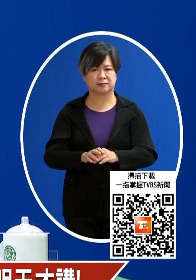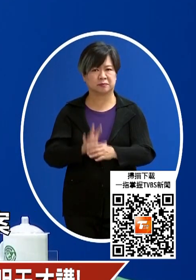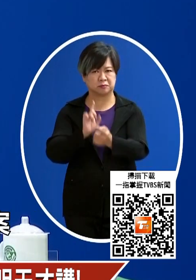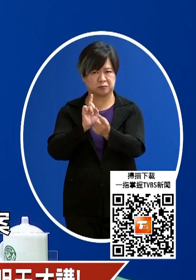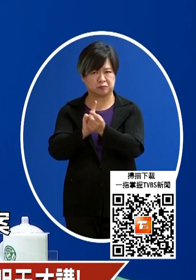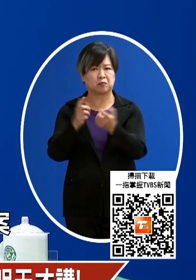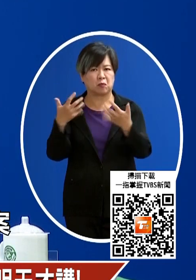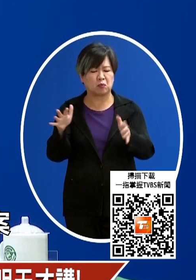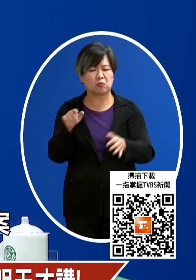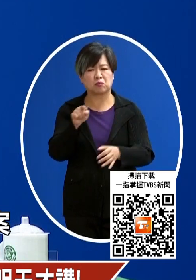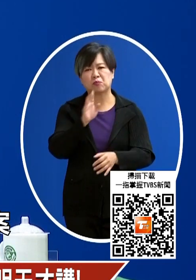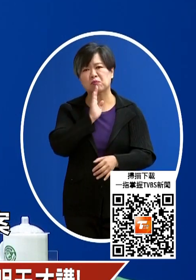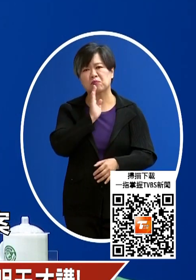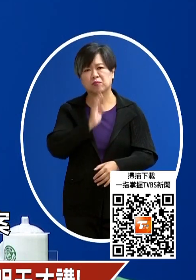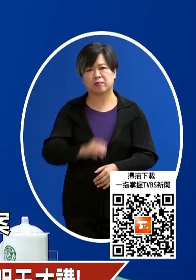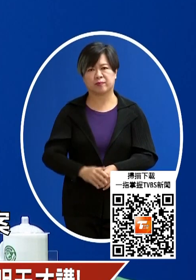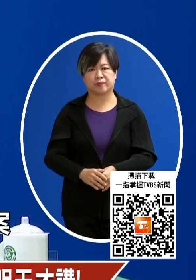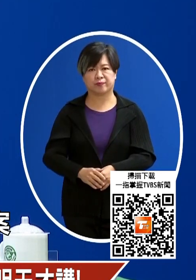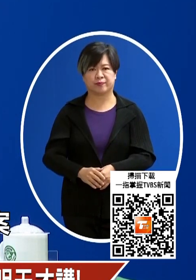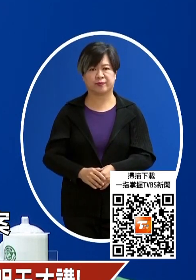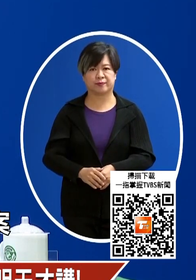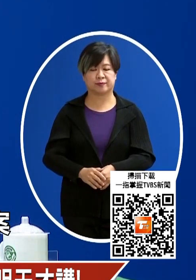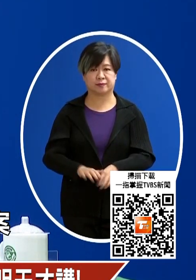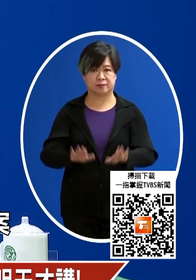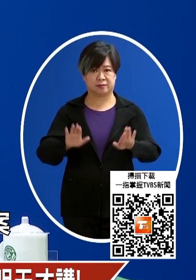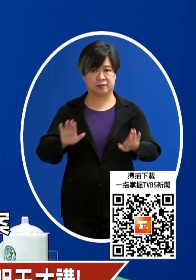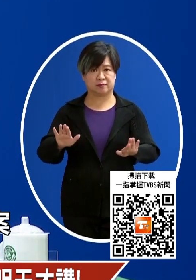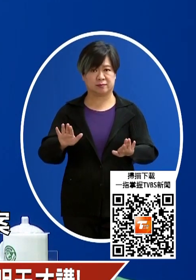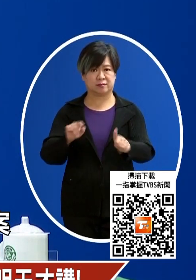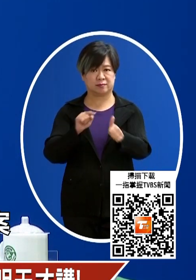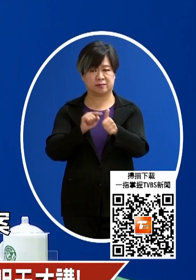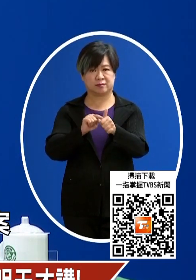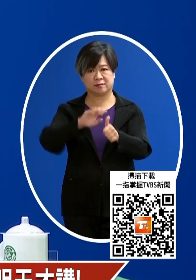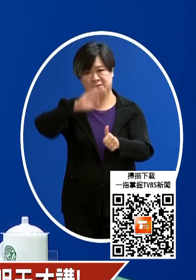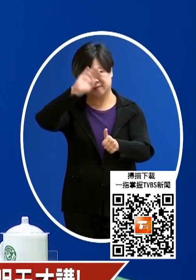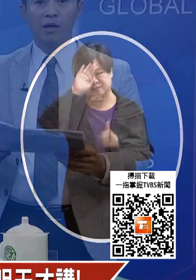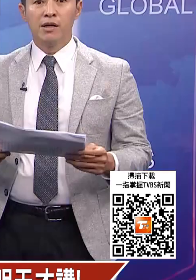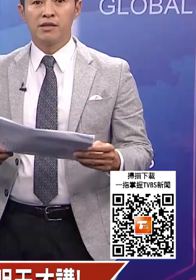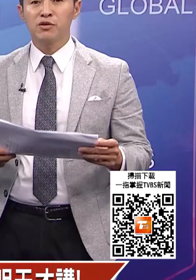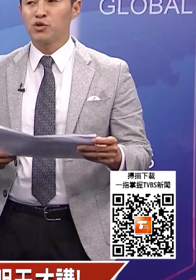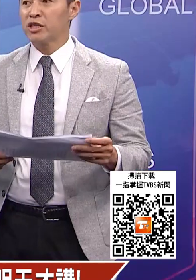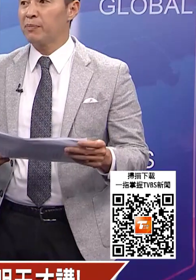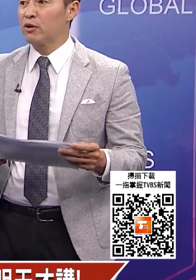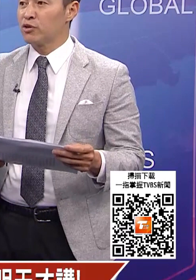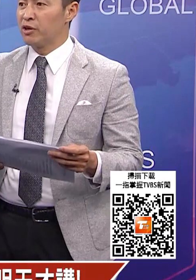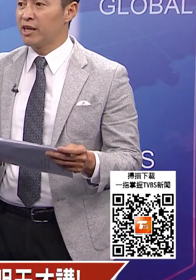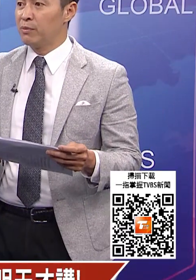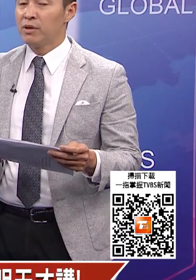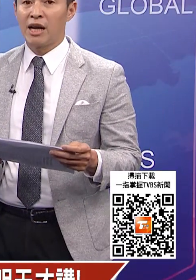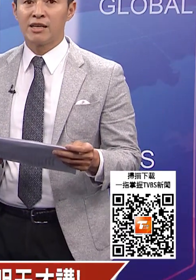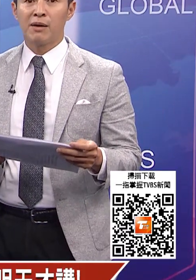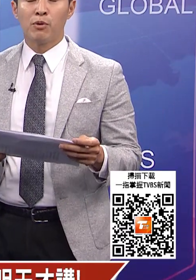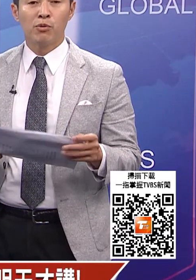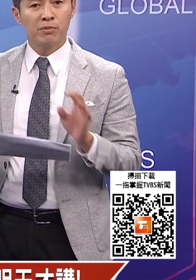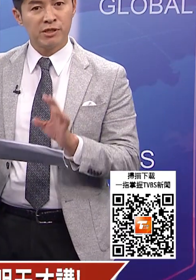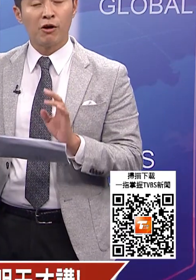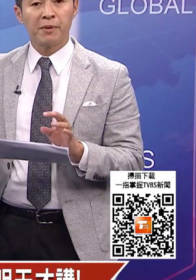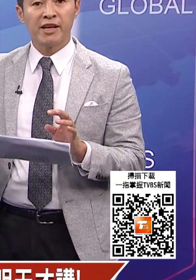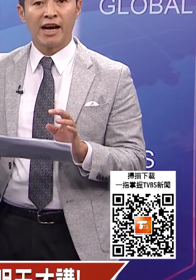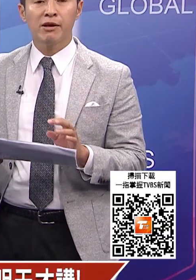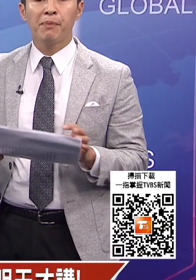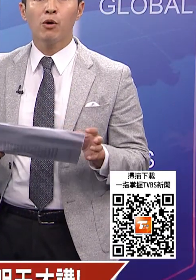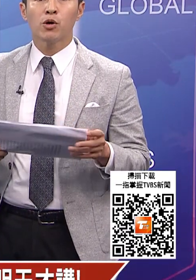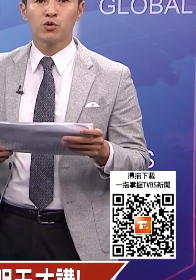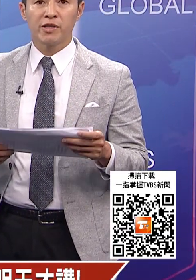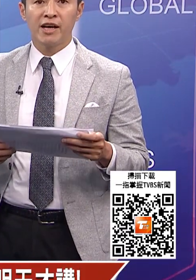者哦。那目前所以它并不是确诊的个案。 其实我觉得这个标准有点让人家摸不